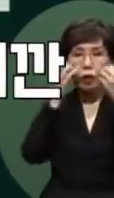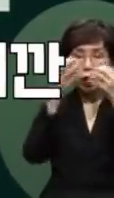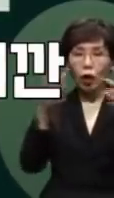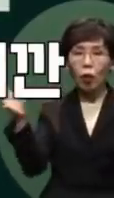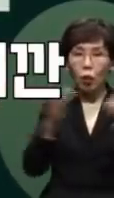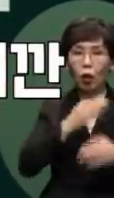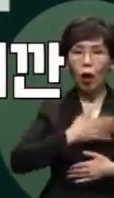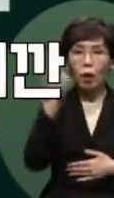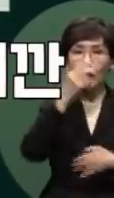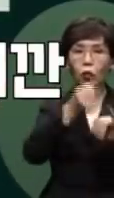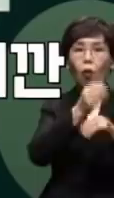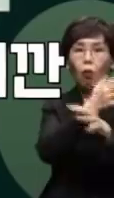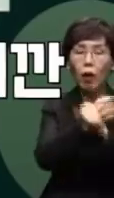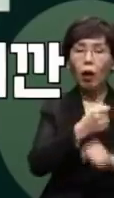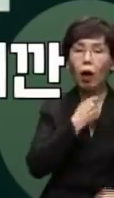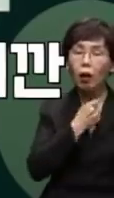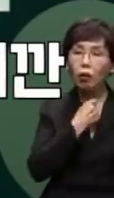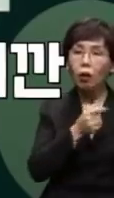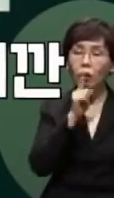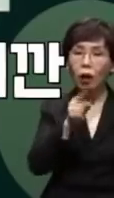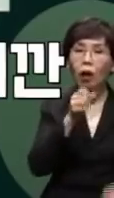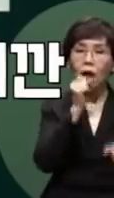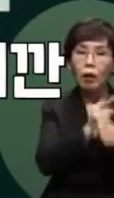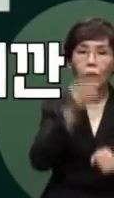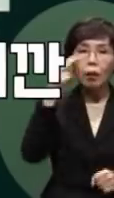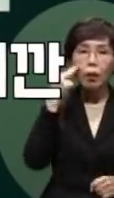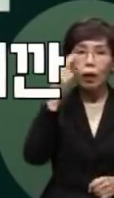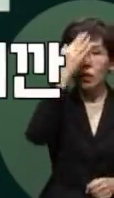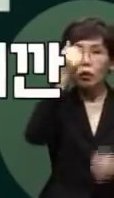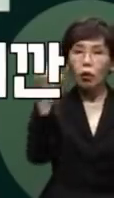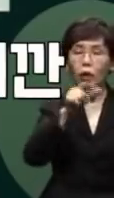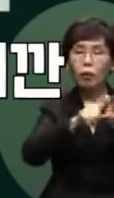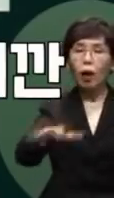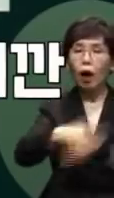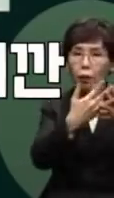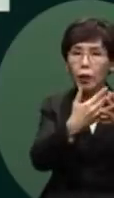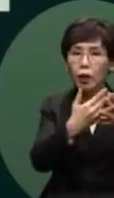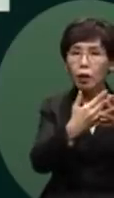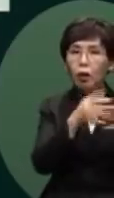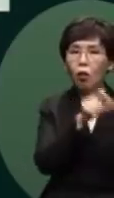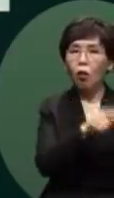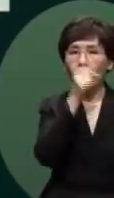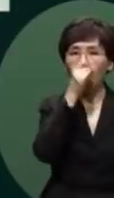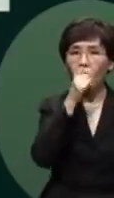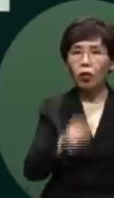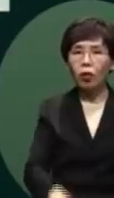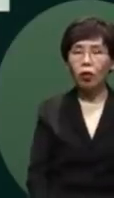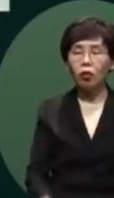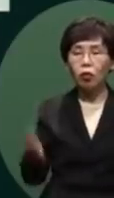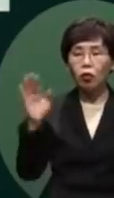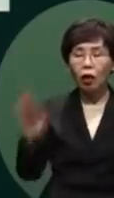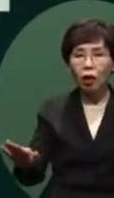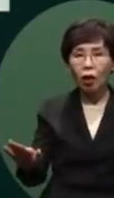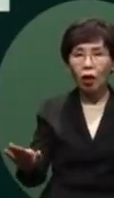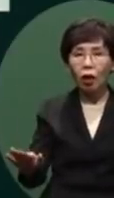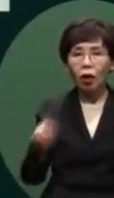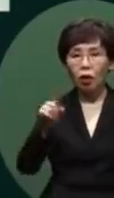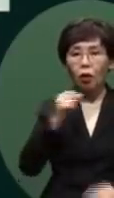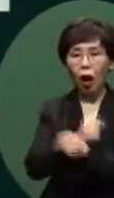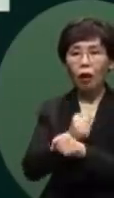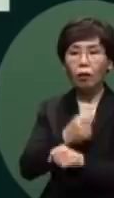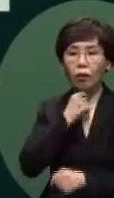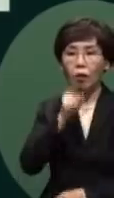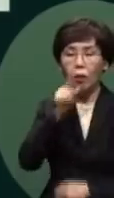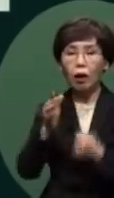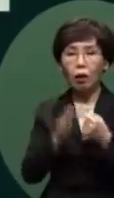동맹을 하겠다면서 내세운 이 두 가지가 이미 한미 정상회담에서 다 합의한 내용이 들어있다 이 말이죠. 그런데 또 이걸 하겠다